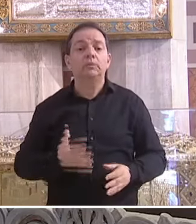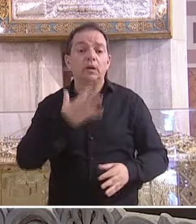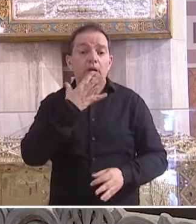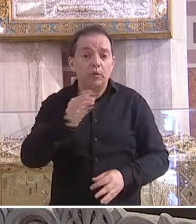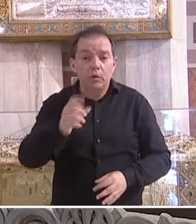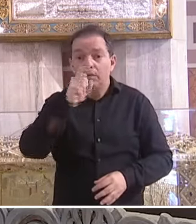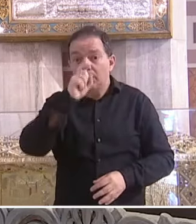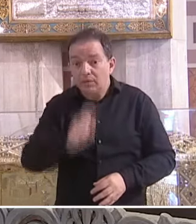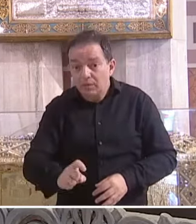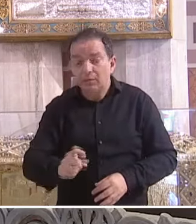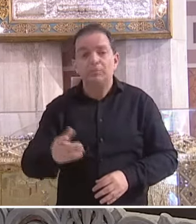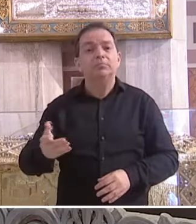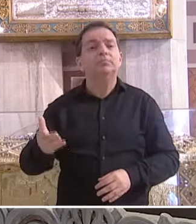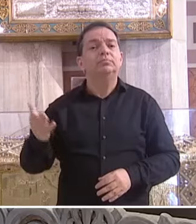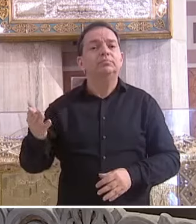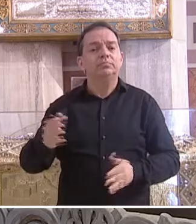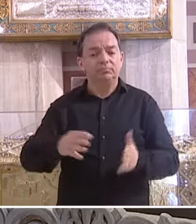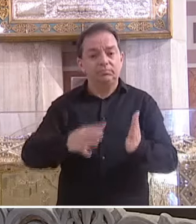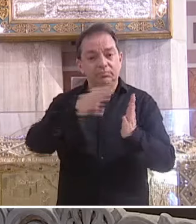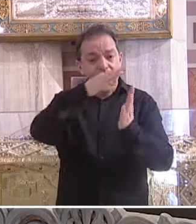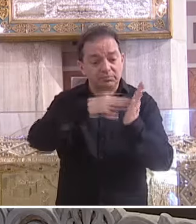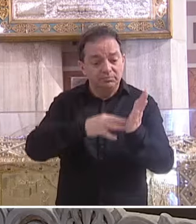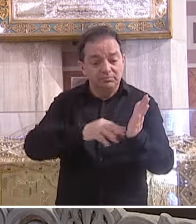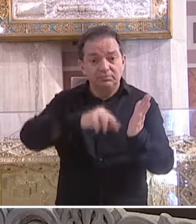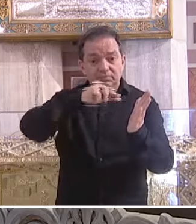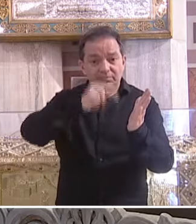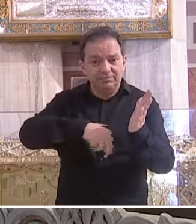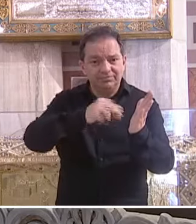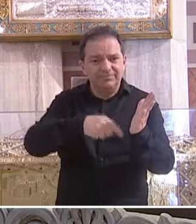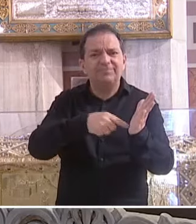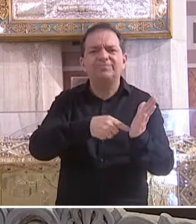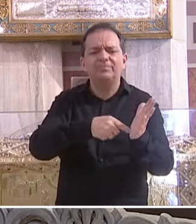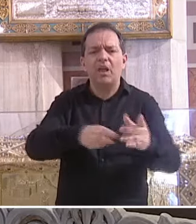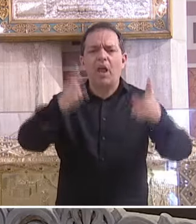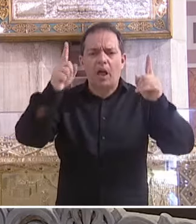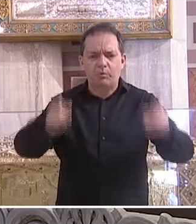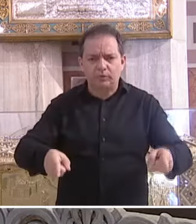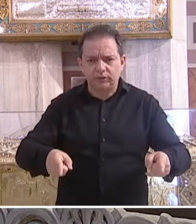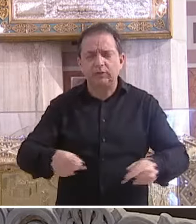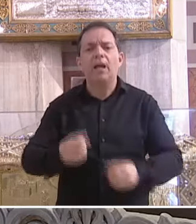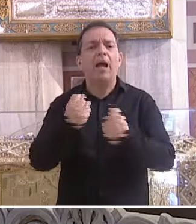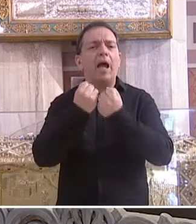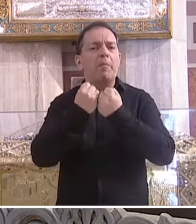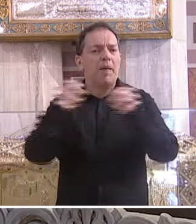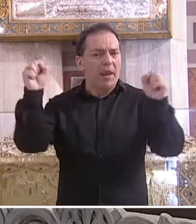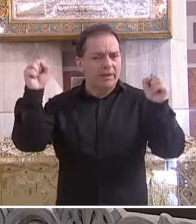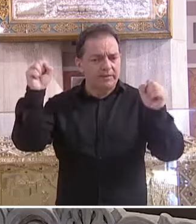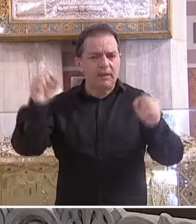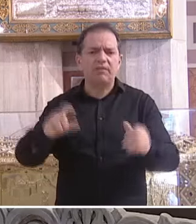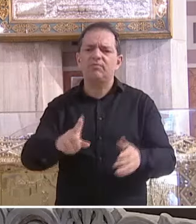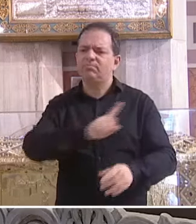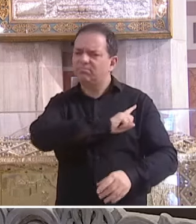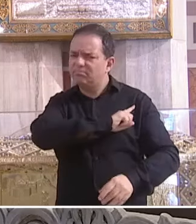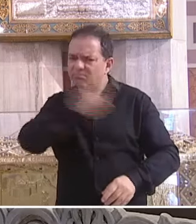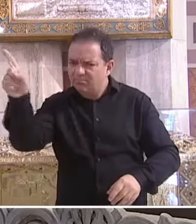αναγκάστηκε αργότερα να εκδώσει τον εικονικό αφορισμό της Επαναστάσεως για